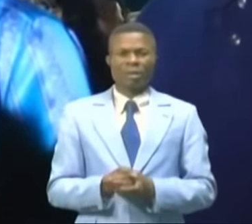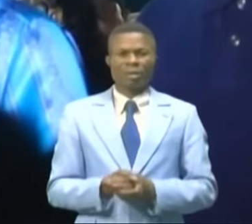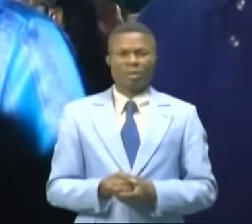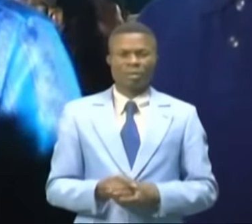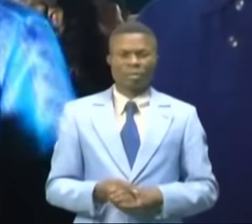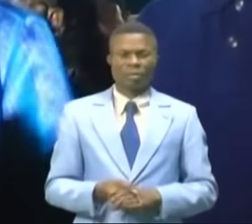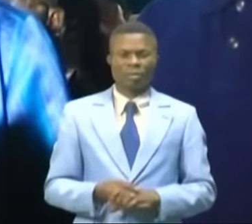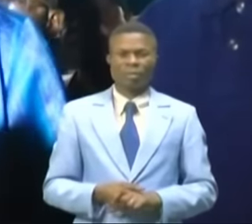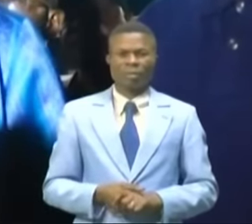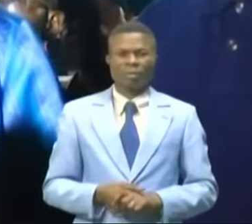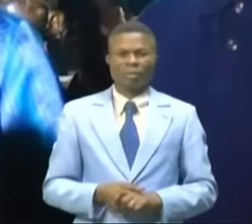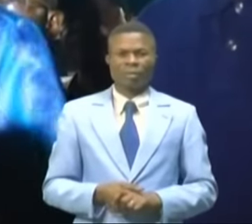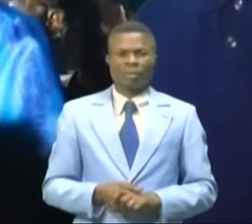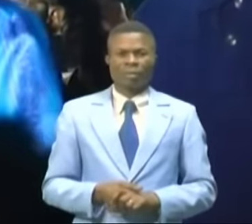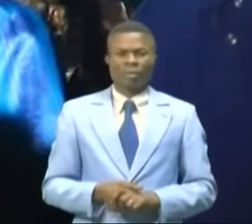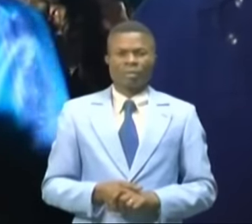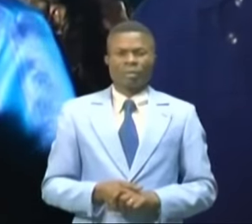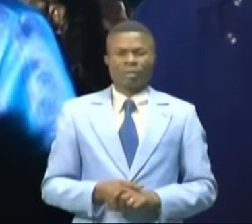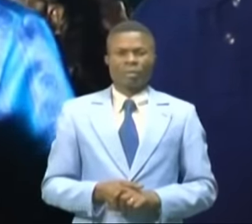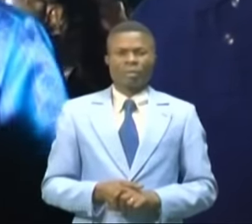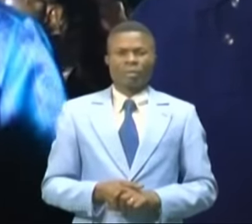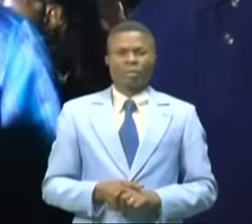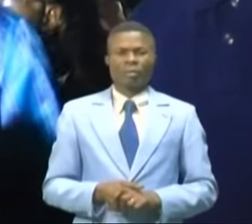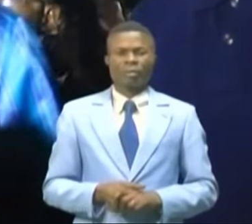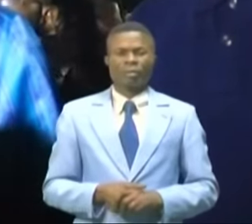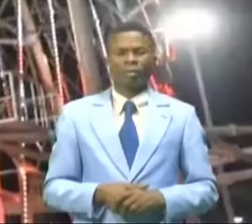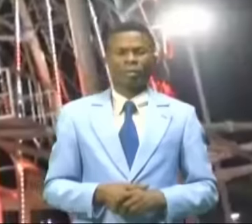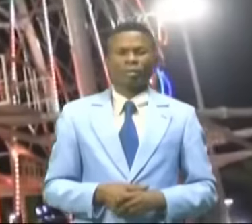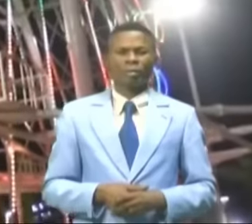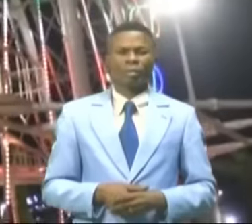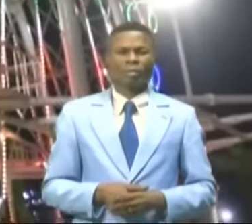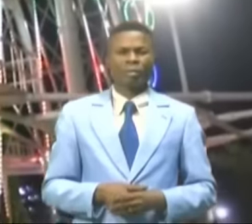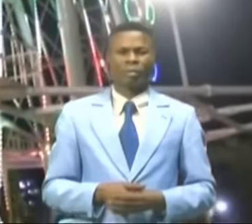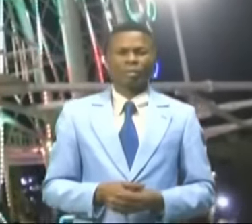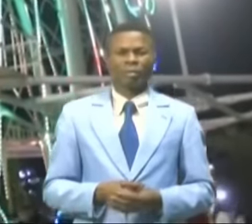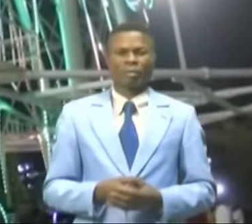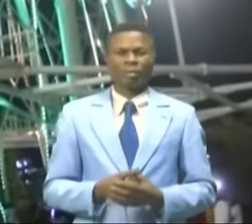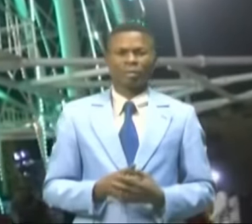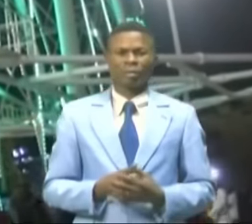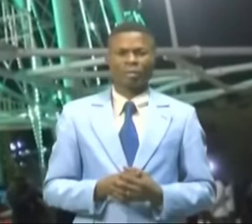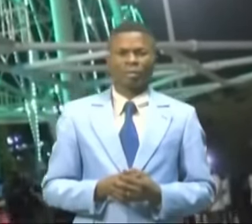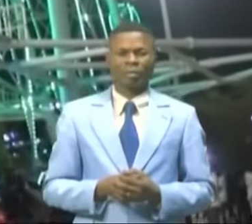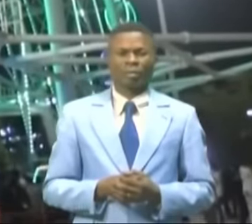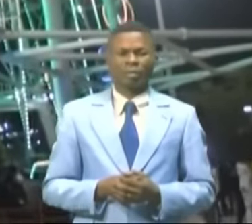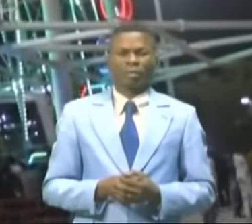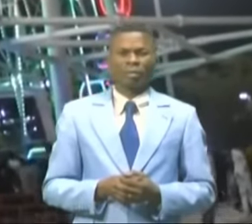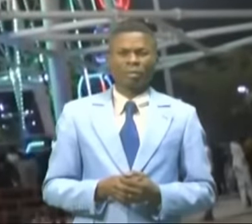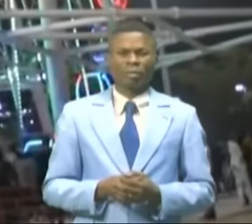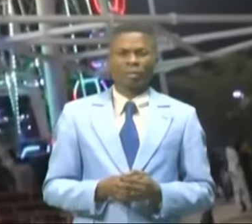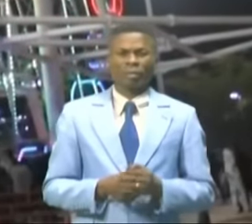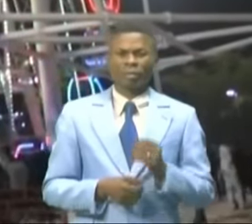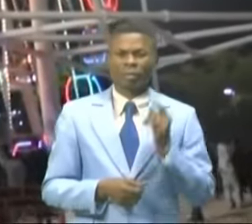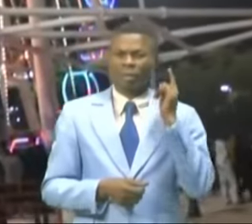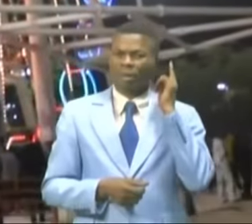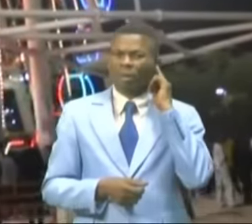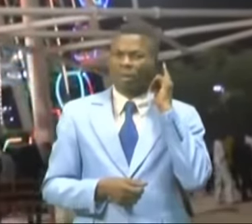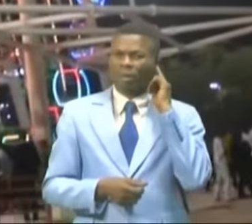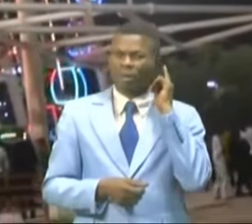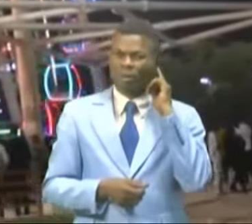et surtout les enfants. Il y a beaucoup de manèges ici pour eux. Il y a aussi la petite restauration.